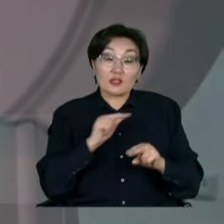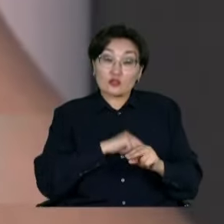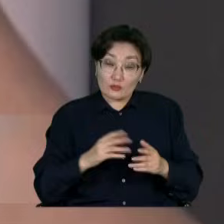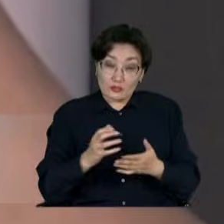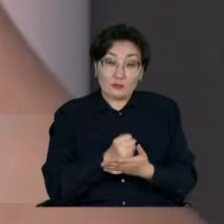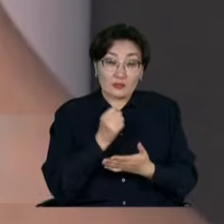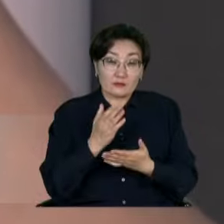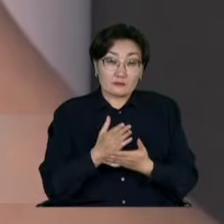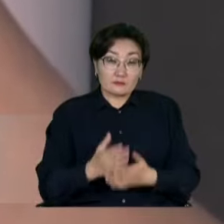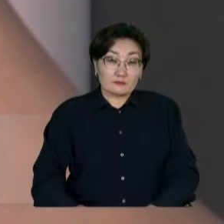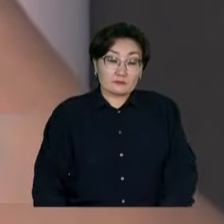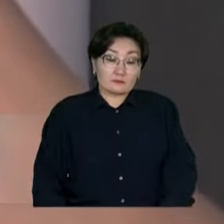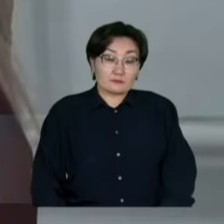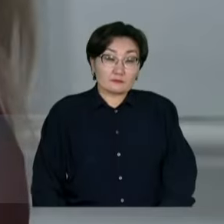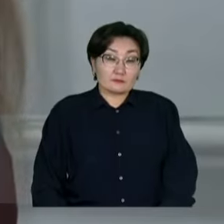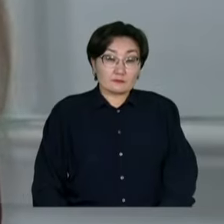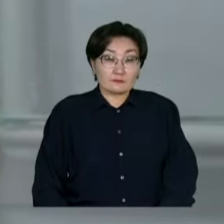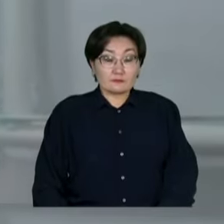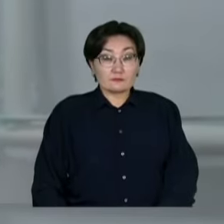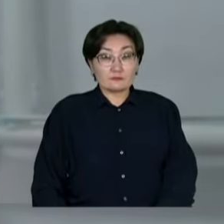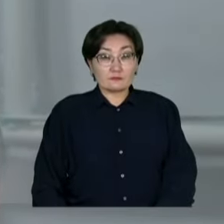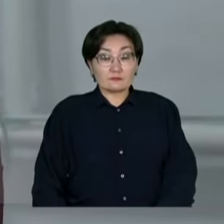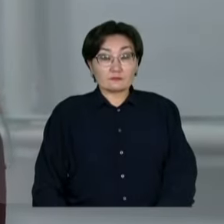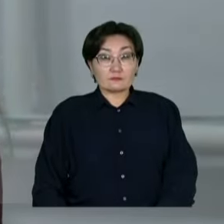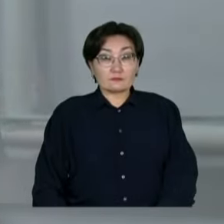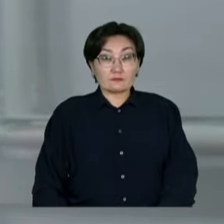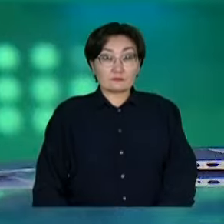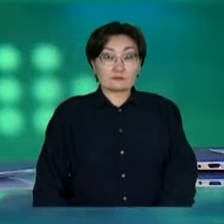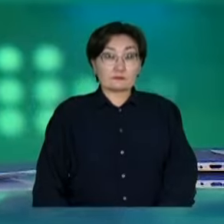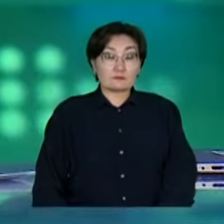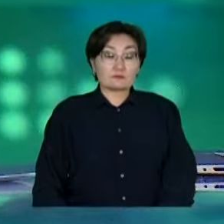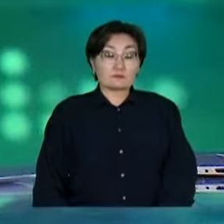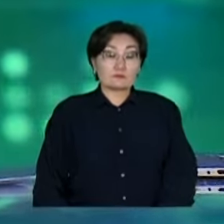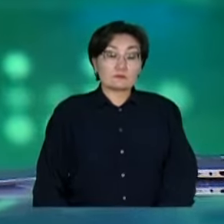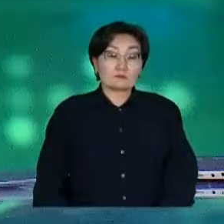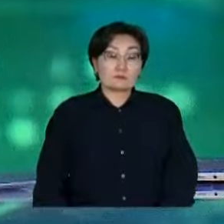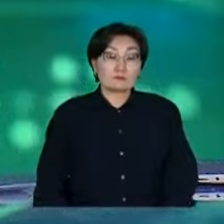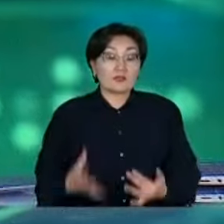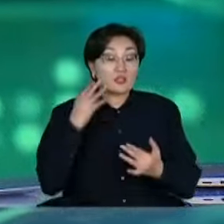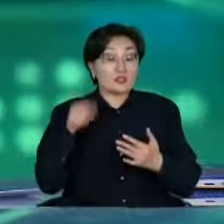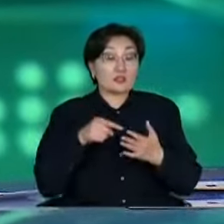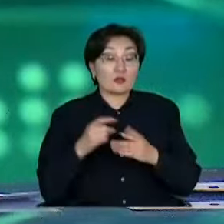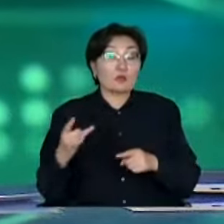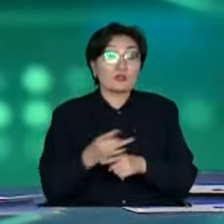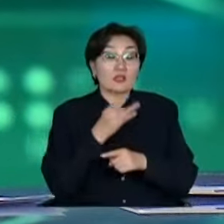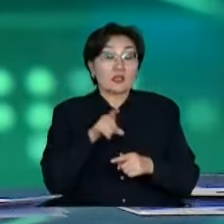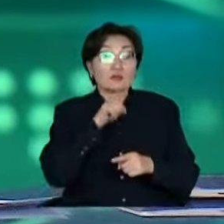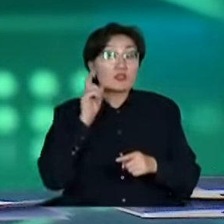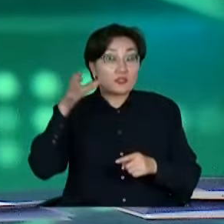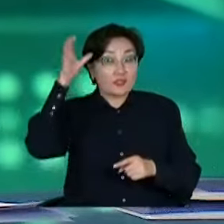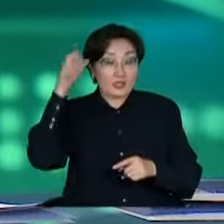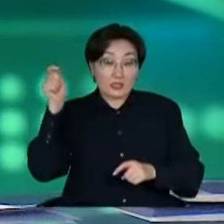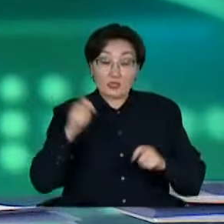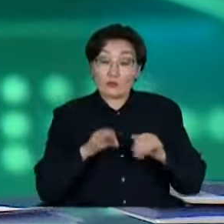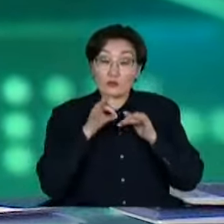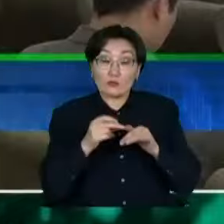Көлжігіт, Руслан Мұхамедияров, Алматы телеарнасы, Шығыс Қазақстан облысы. Биыл Алматыда тұңғыш рет жас ғалымдар конгресі өтіп